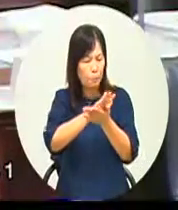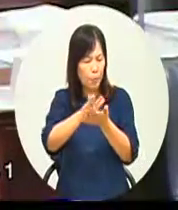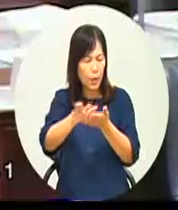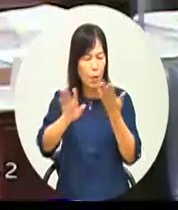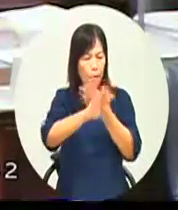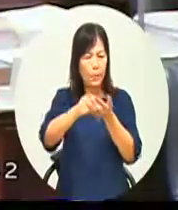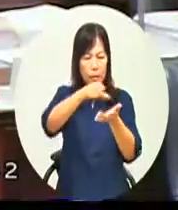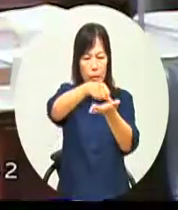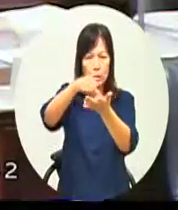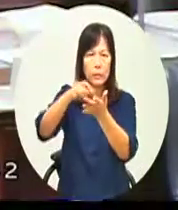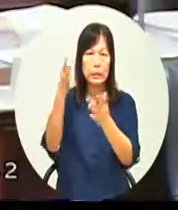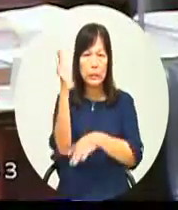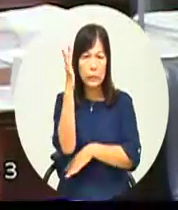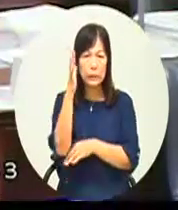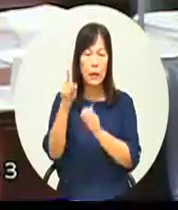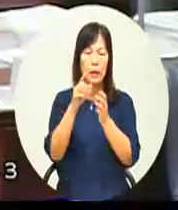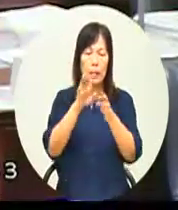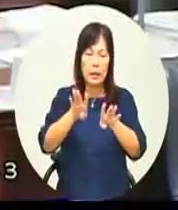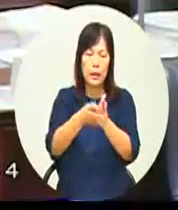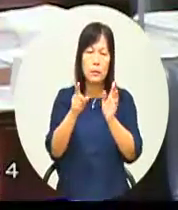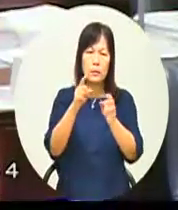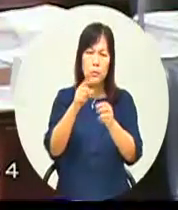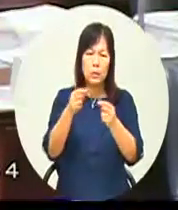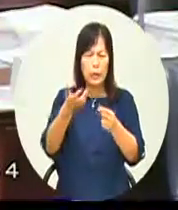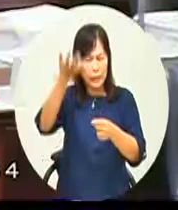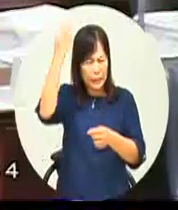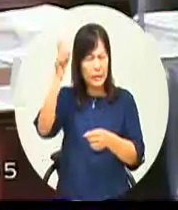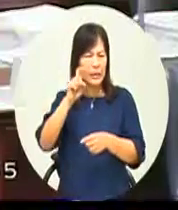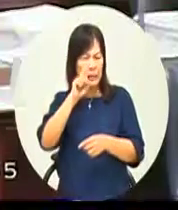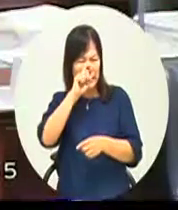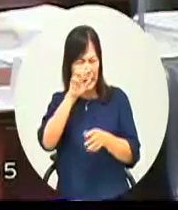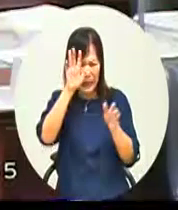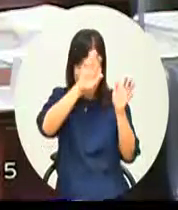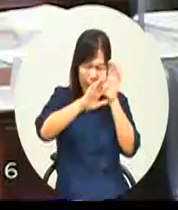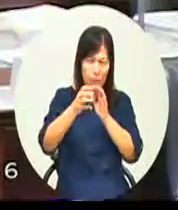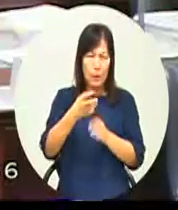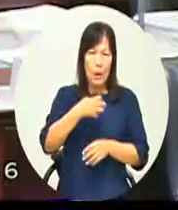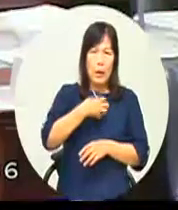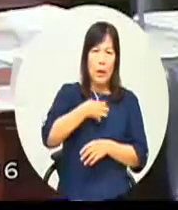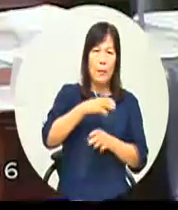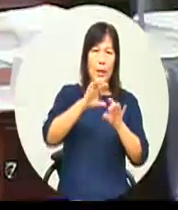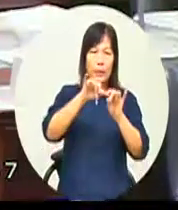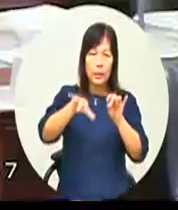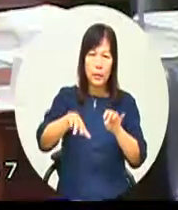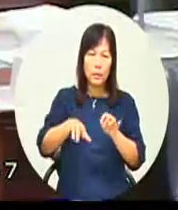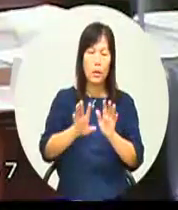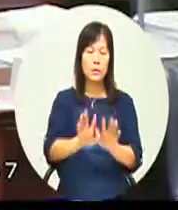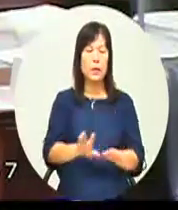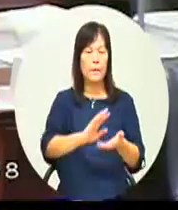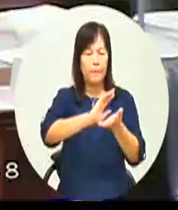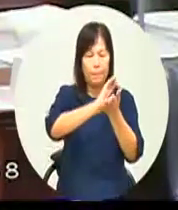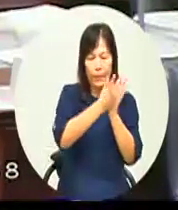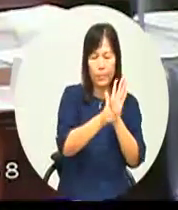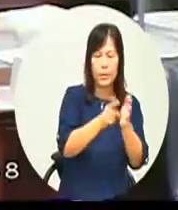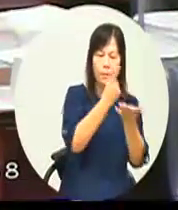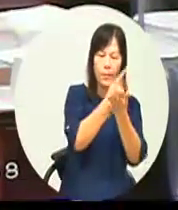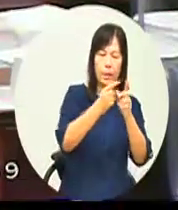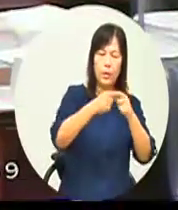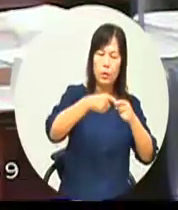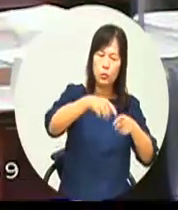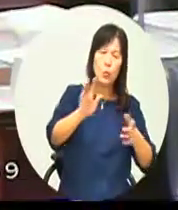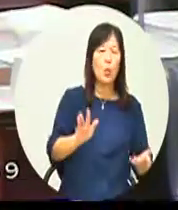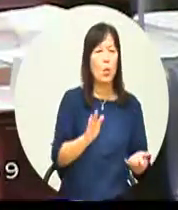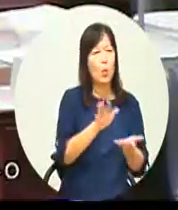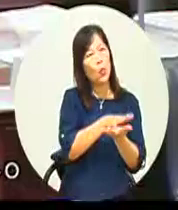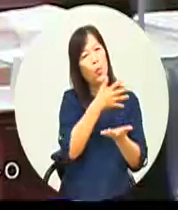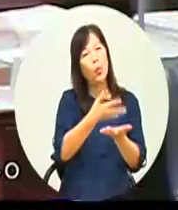其实以前觉得是肮脏阴暗可怕的地方，会变成是大家可以去休憩的森林公园。好，